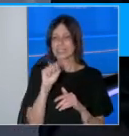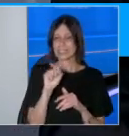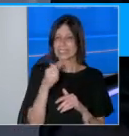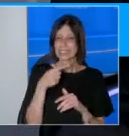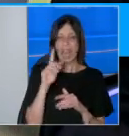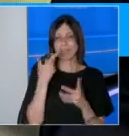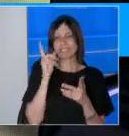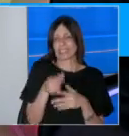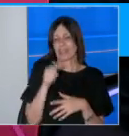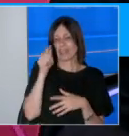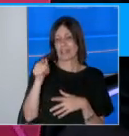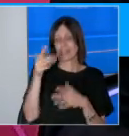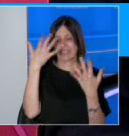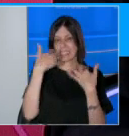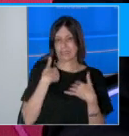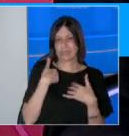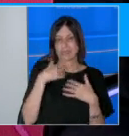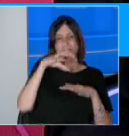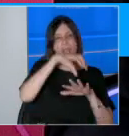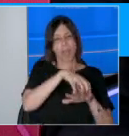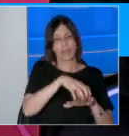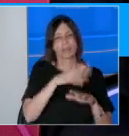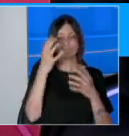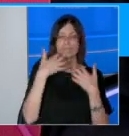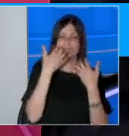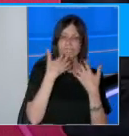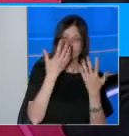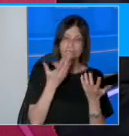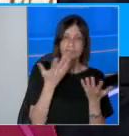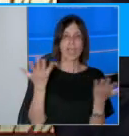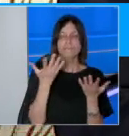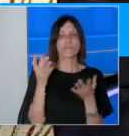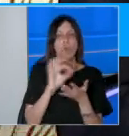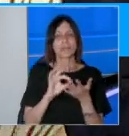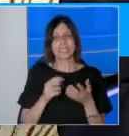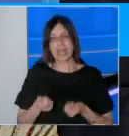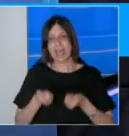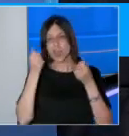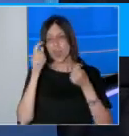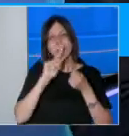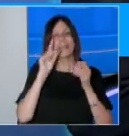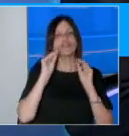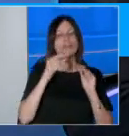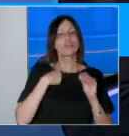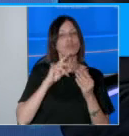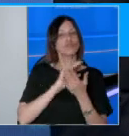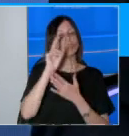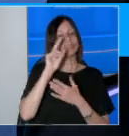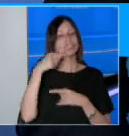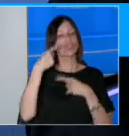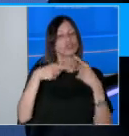זה שיסביר לנו על הר הבית ויבאר את הבורות? איפה משרד החינוך, מי שמלמד אותנו, 12 שנות